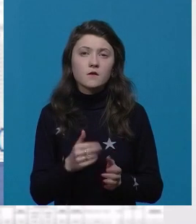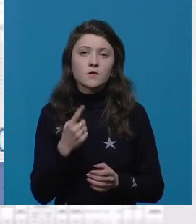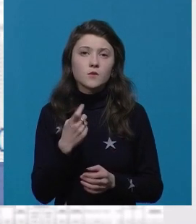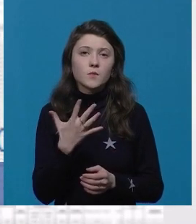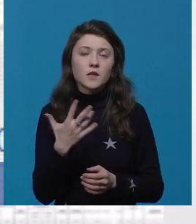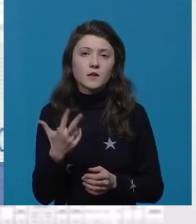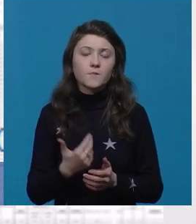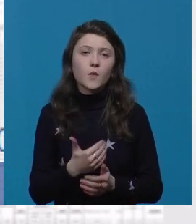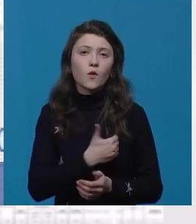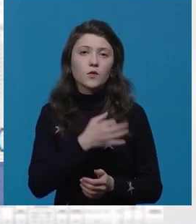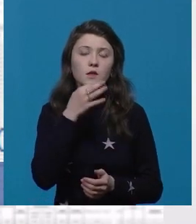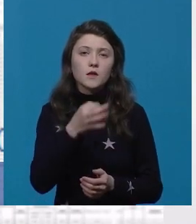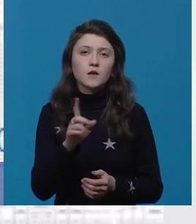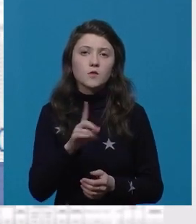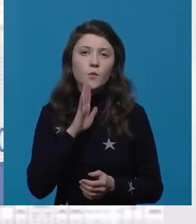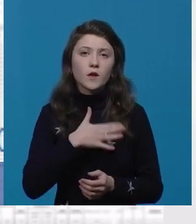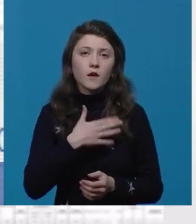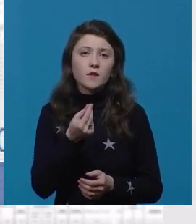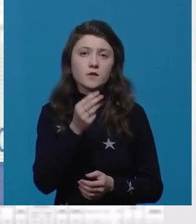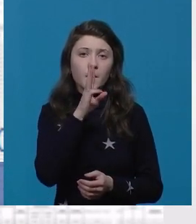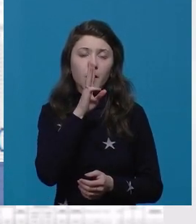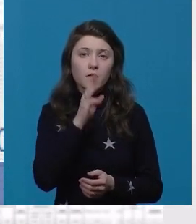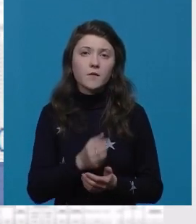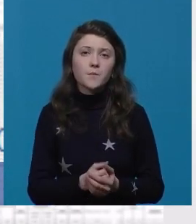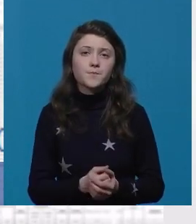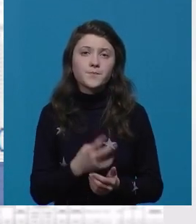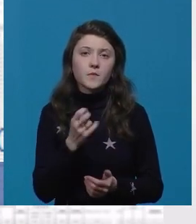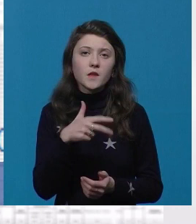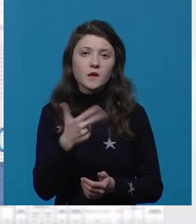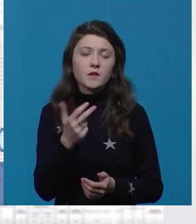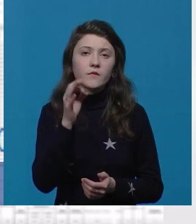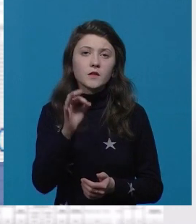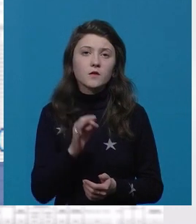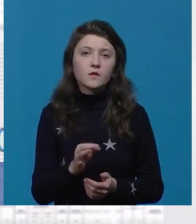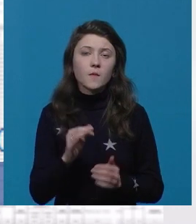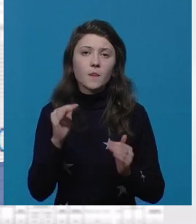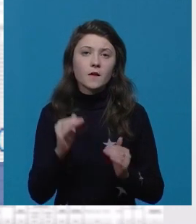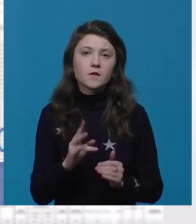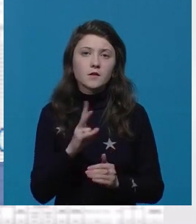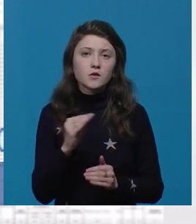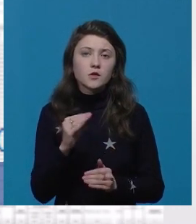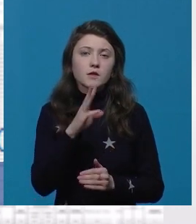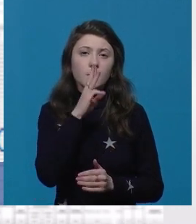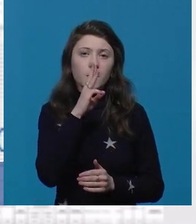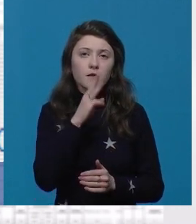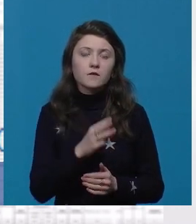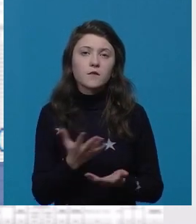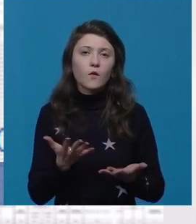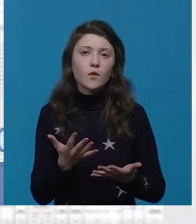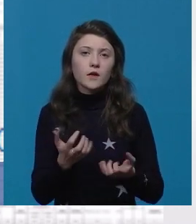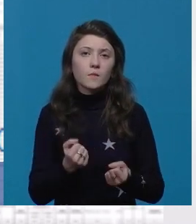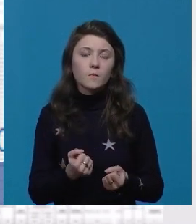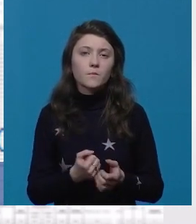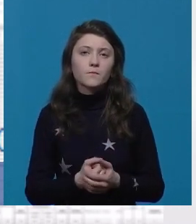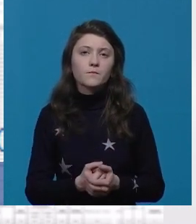127,153. Хочу сказати, що моя зарплата на 33% нижча, ніж зарплата, яку